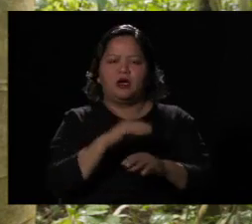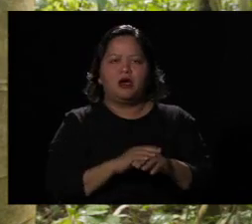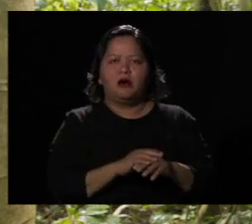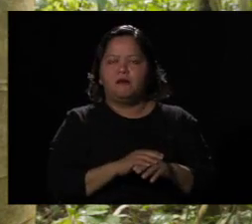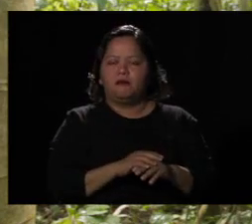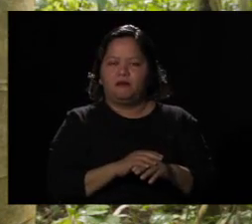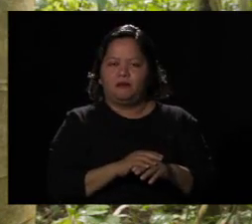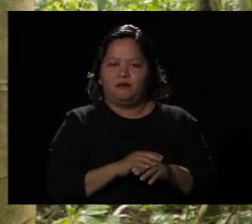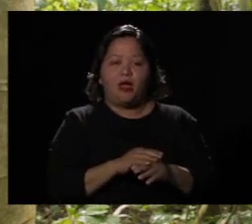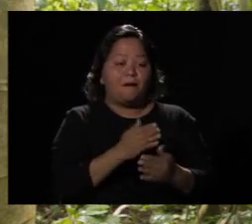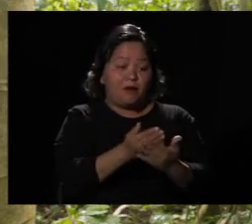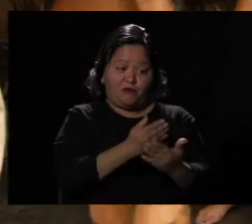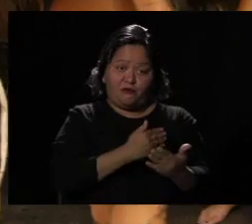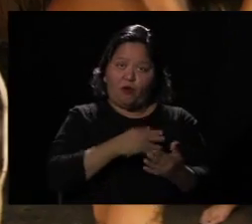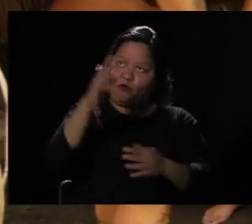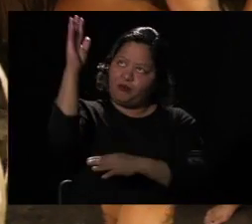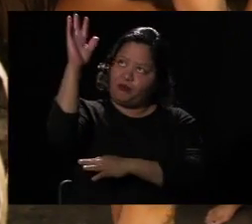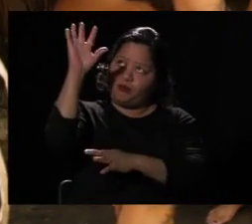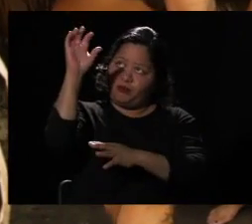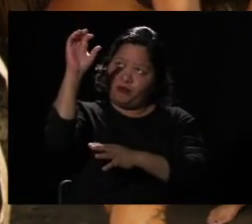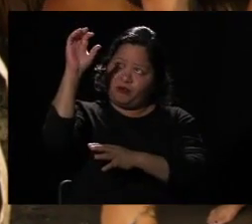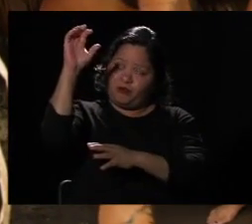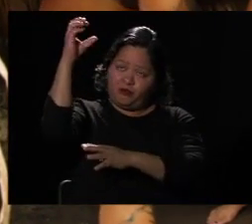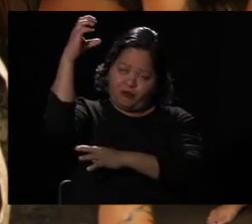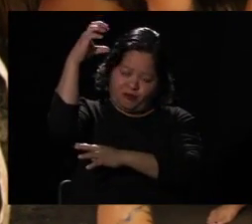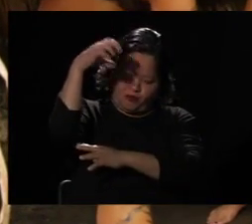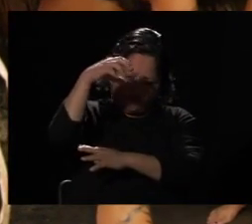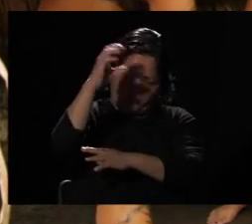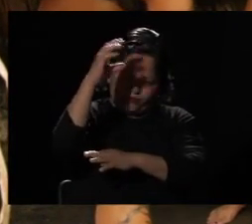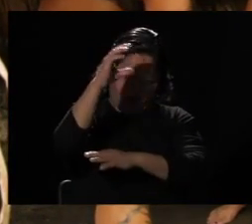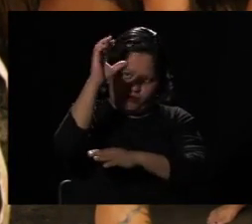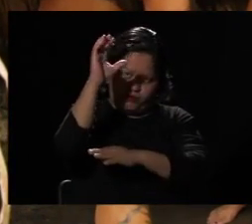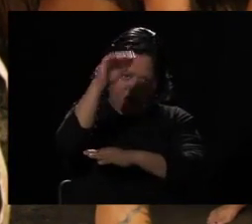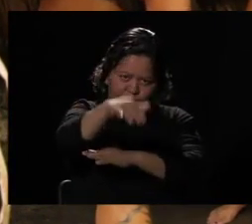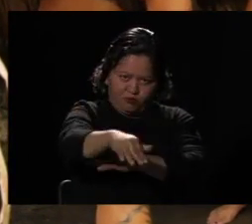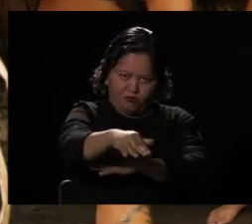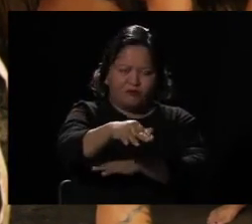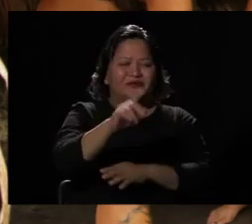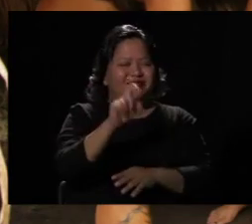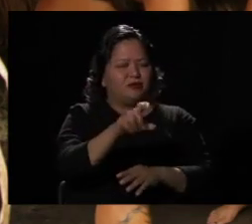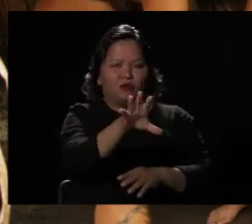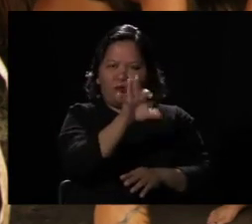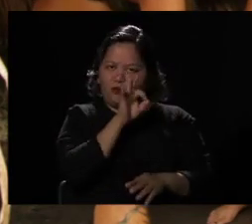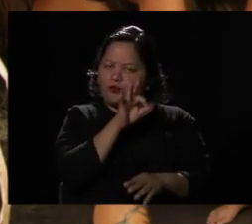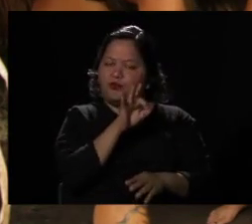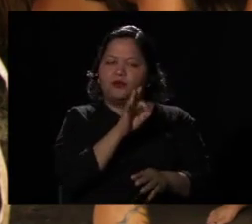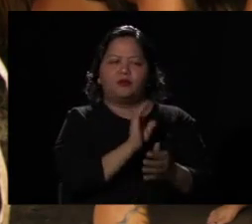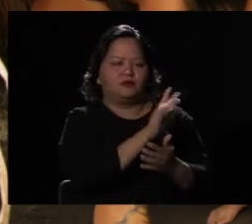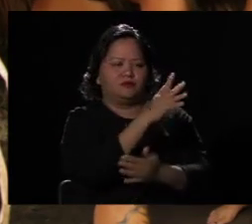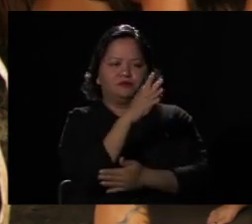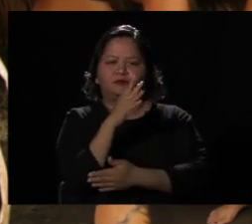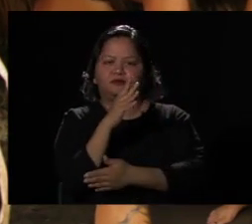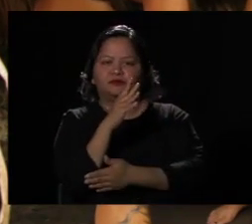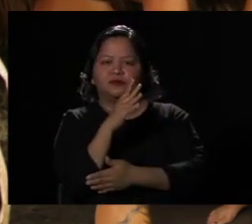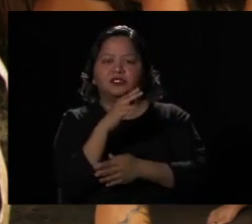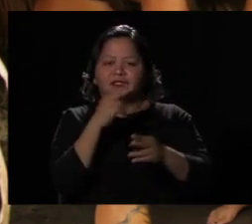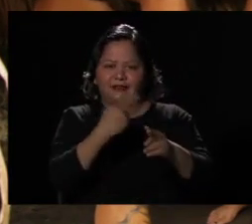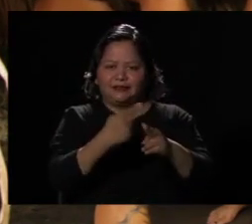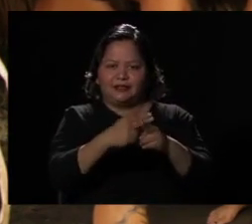mamatum iatdaw. Man mafananaan iman fafatinas amot siha